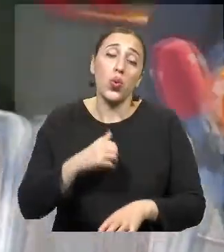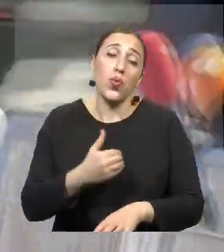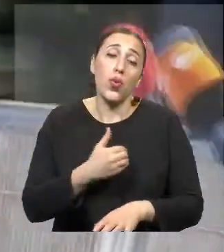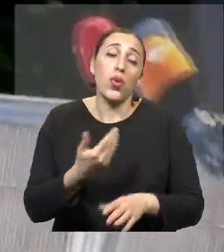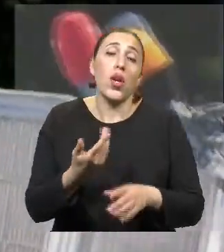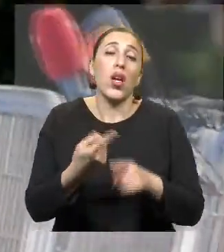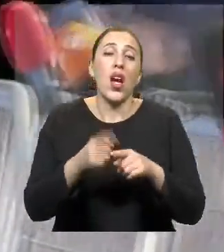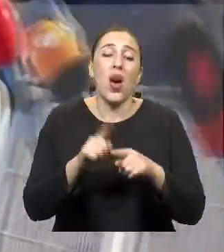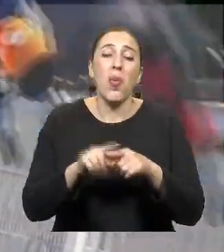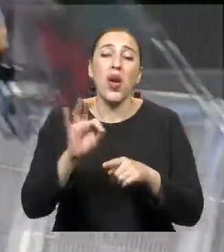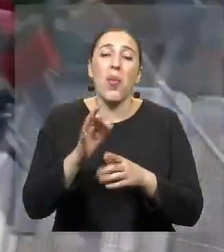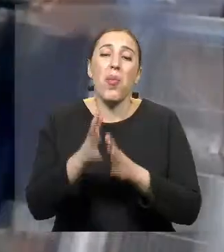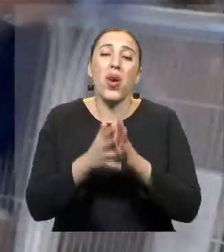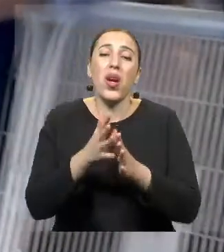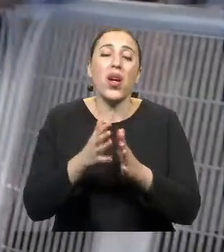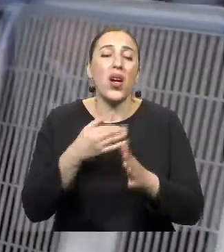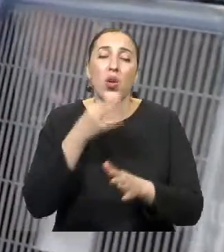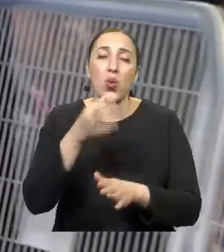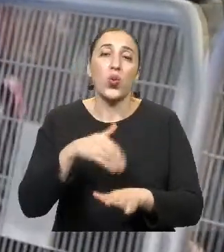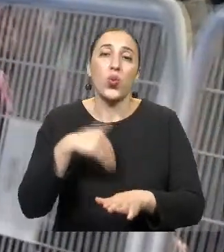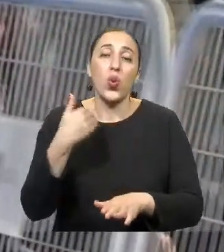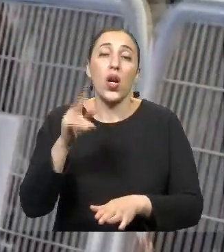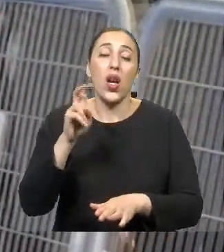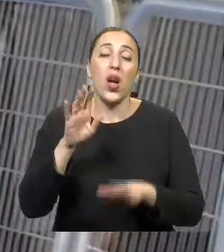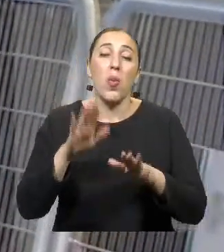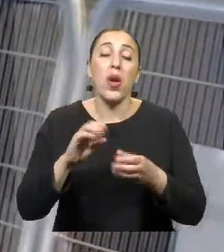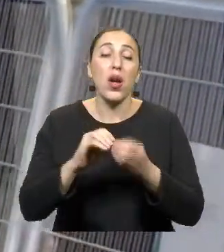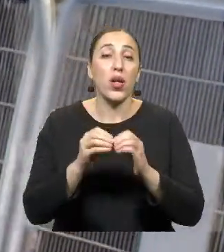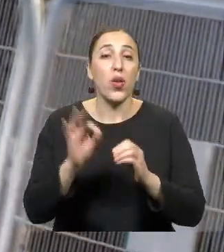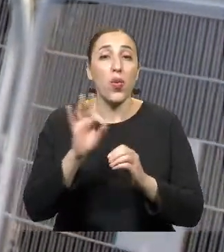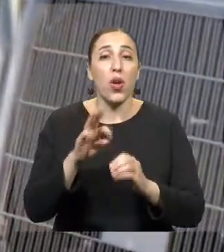ծանկանահրապարակային մեկնաբանել, իսկ ղարաբաղում չգնաժամի